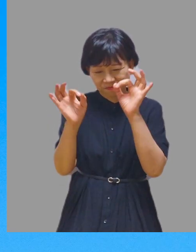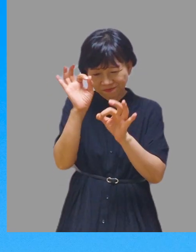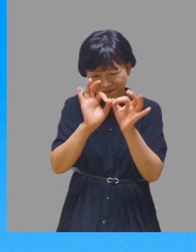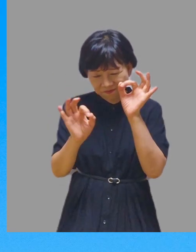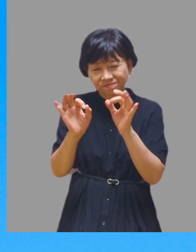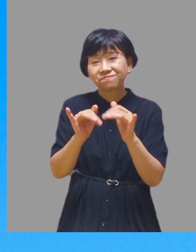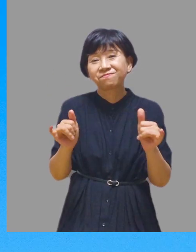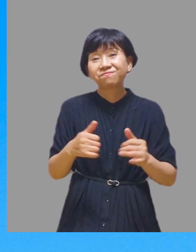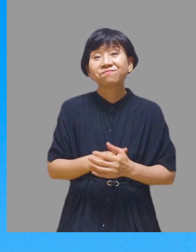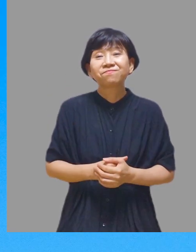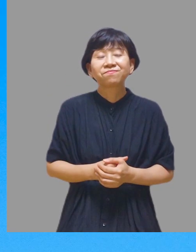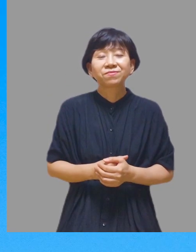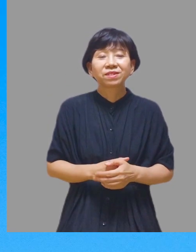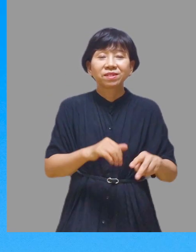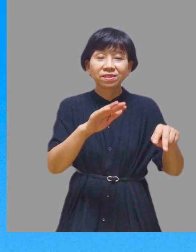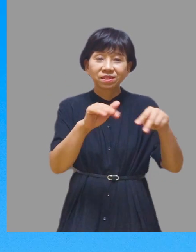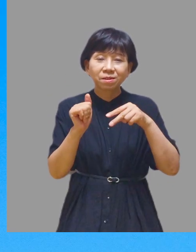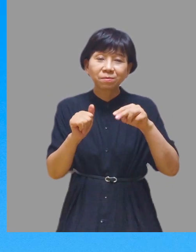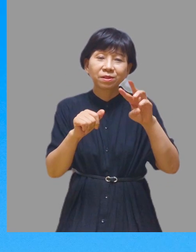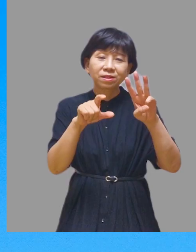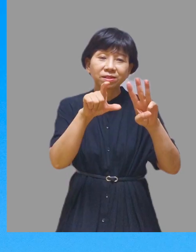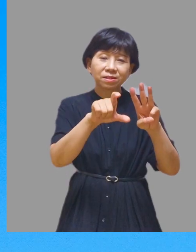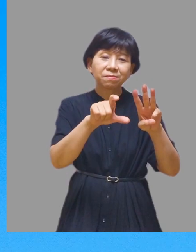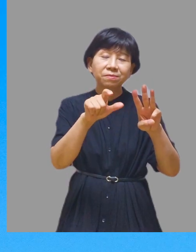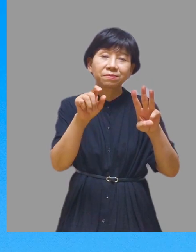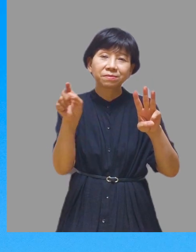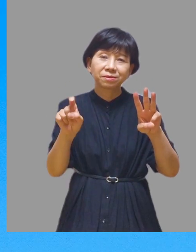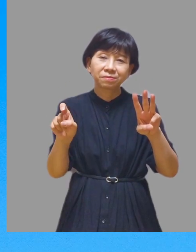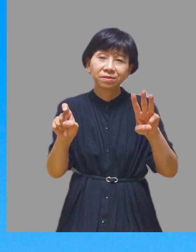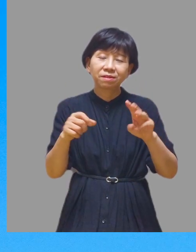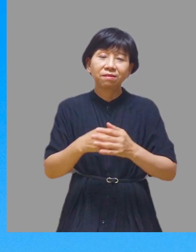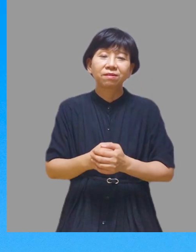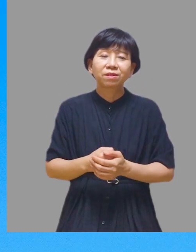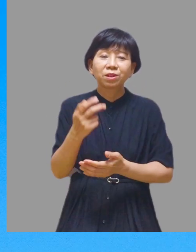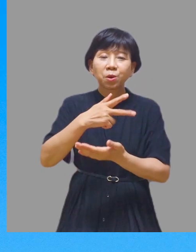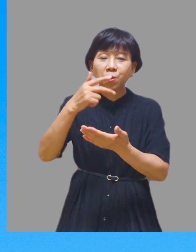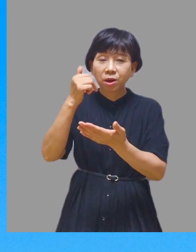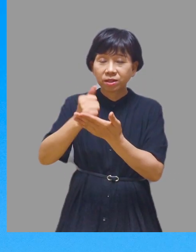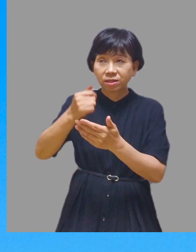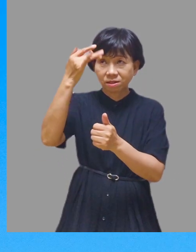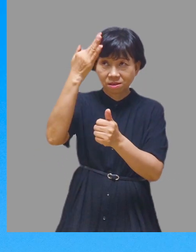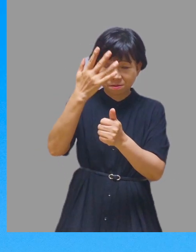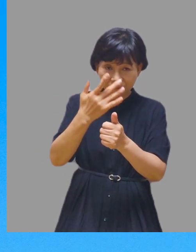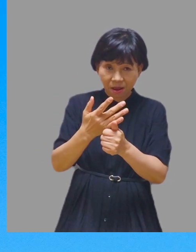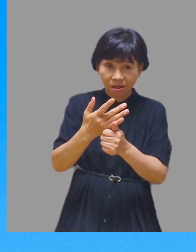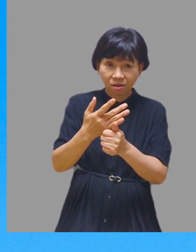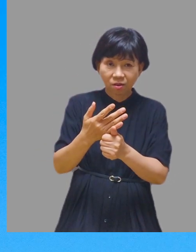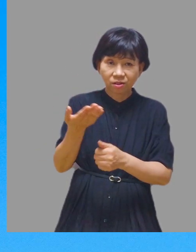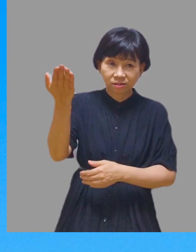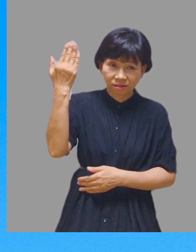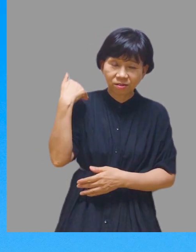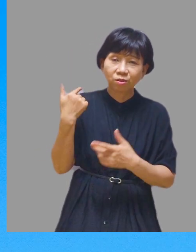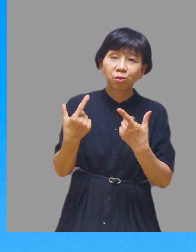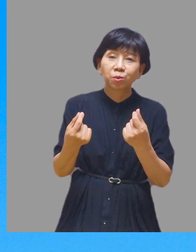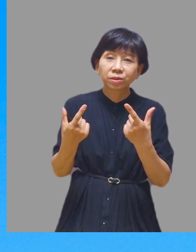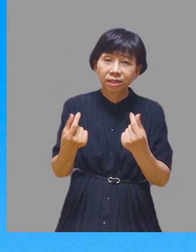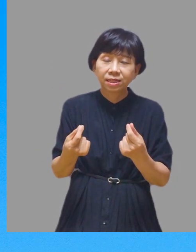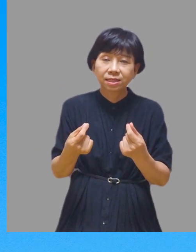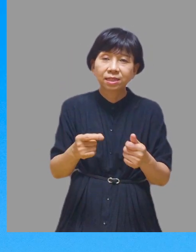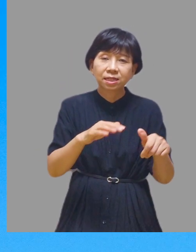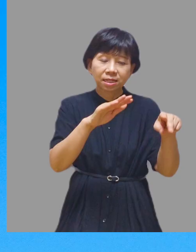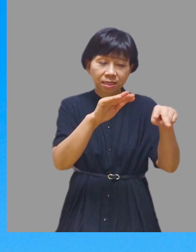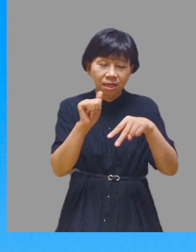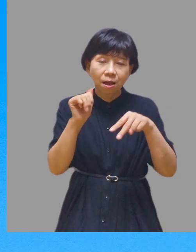사무엘상 3장 10절 말씀에 보니까요, 여호와께서 임하여 서서 전과 같이